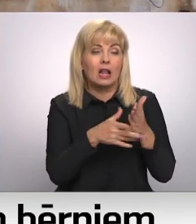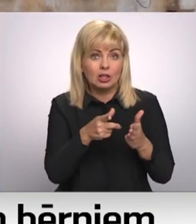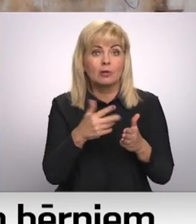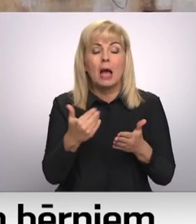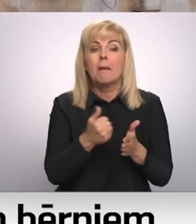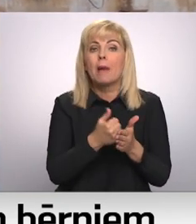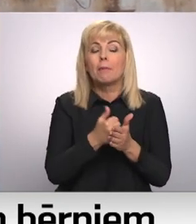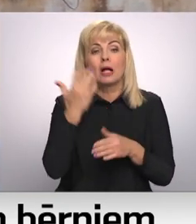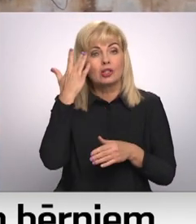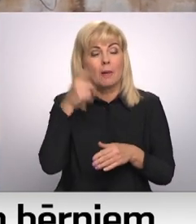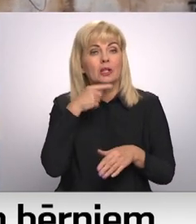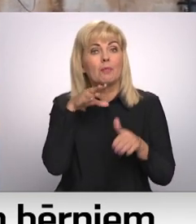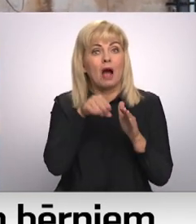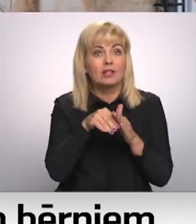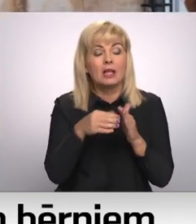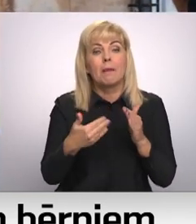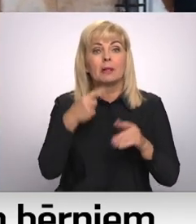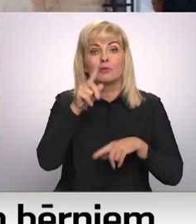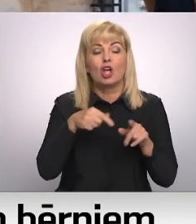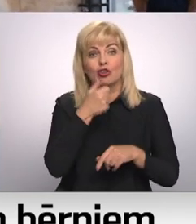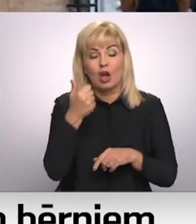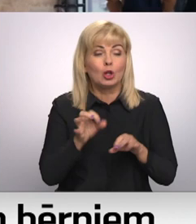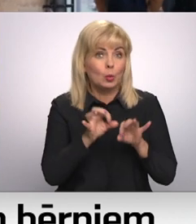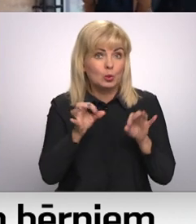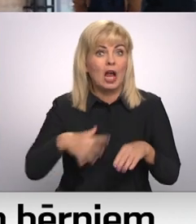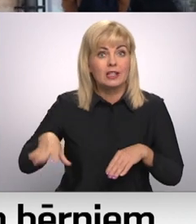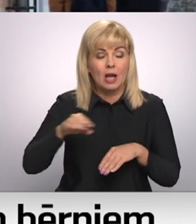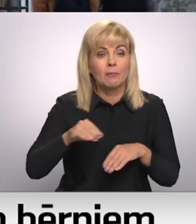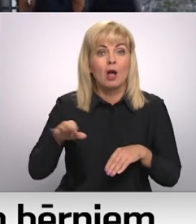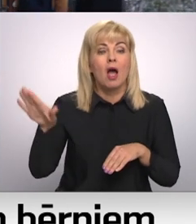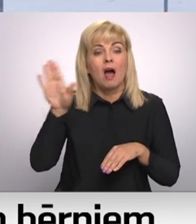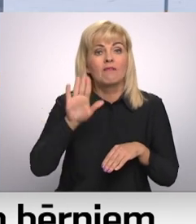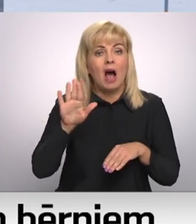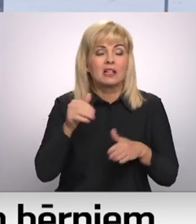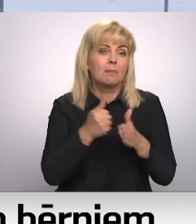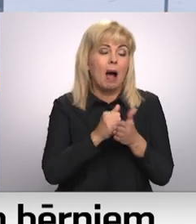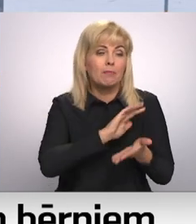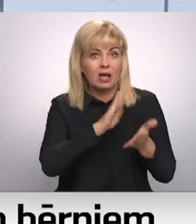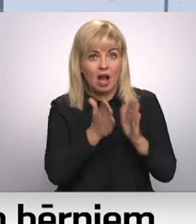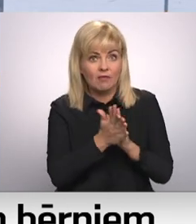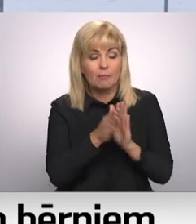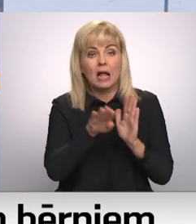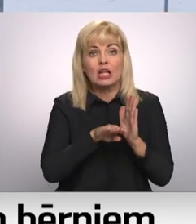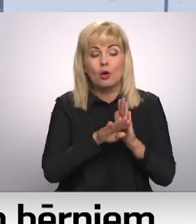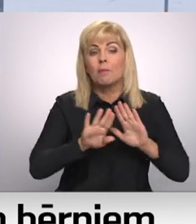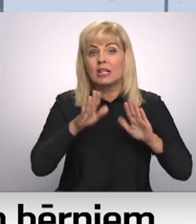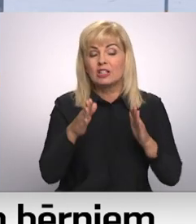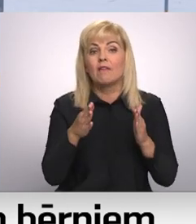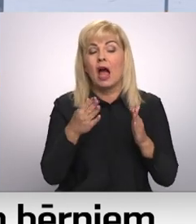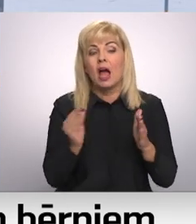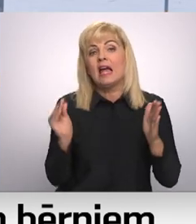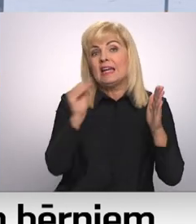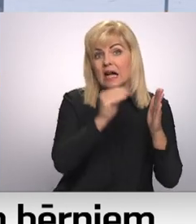pabalsta principu gribēja ieviest jau pirms dažiem gadiem, uzsākot ģimenes valsts pabalsta reformu, bet likumā izdevās nostiprināt